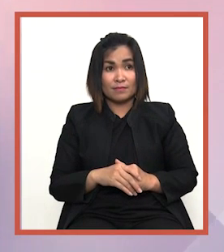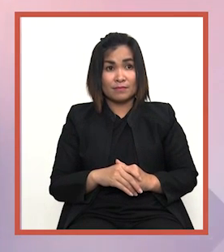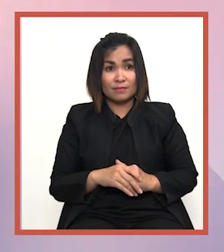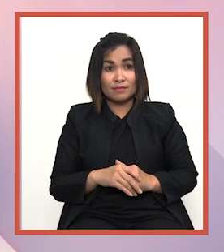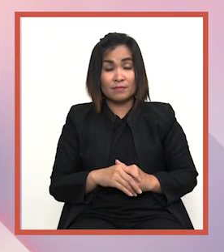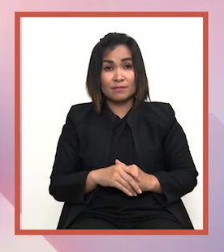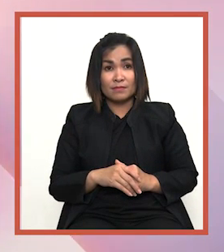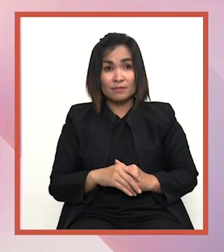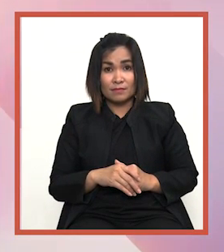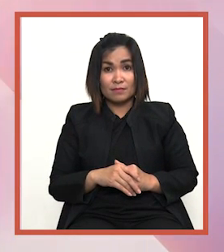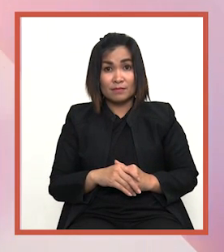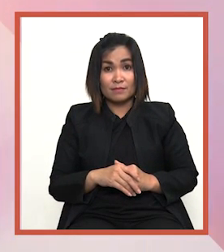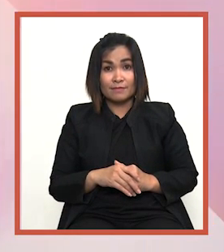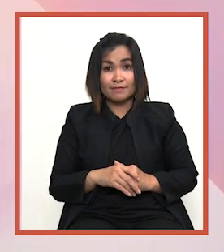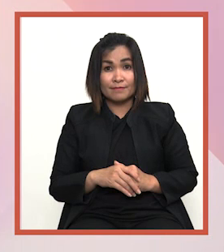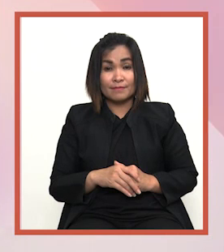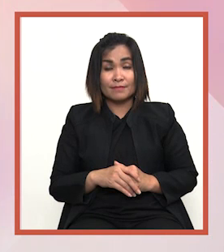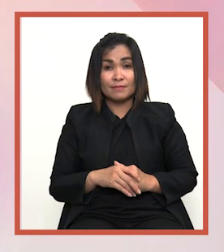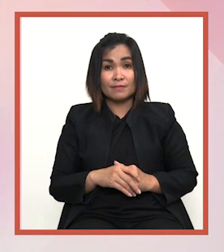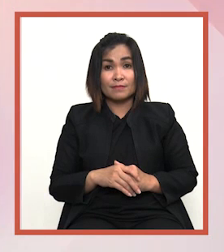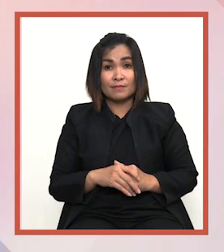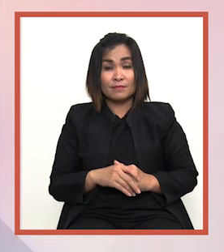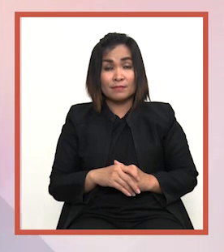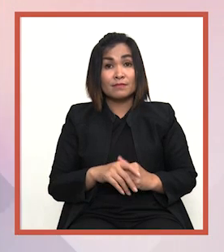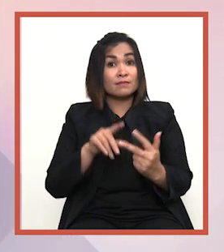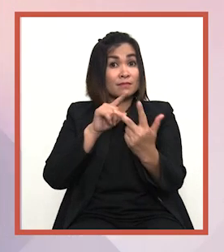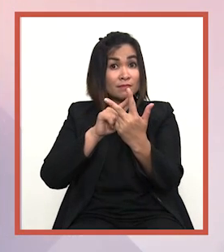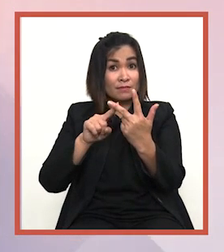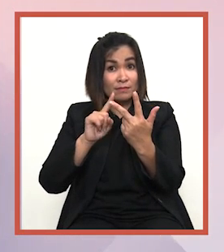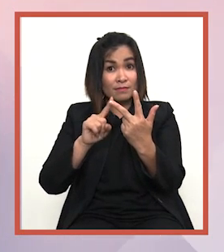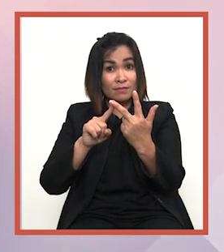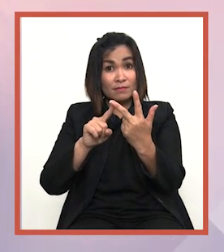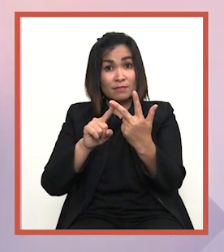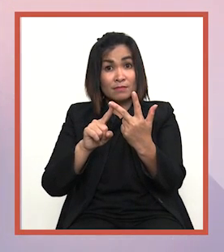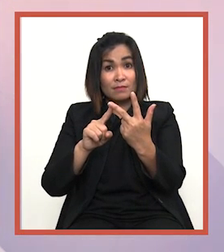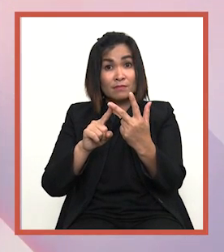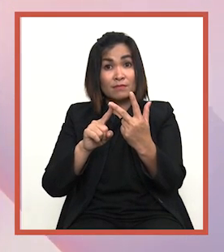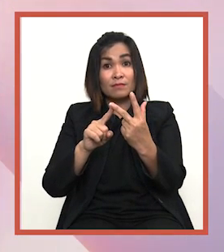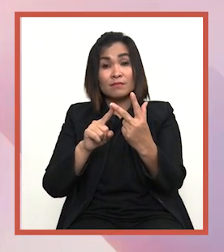ครับในรูปแบบของการทำงานในรูปแบบของงานติดตั้ง